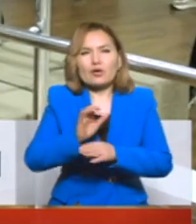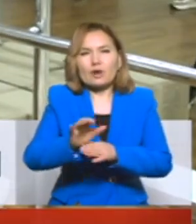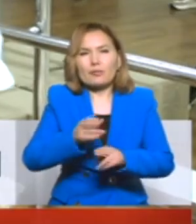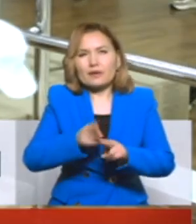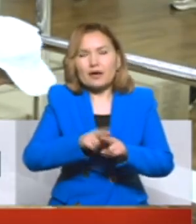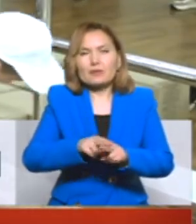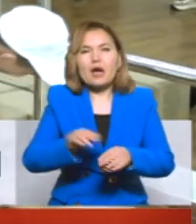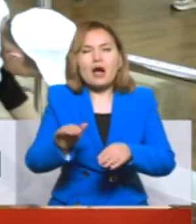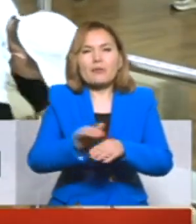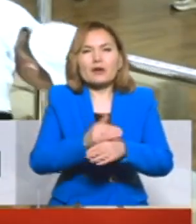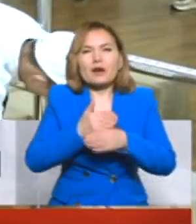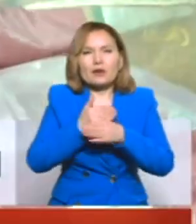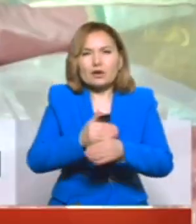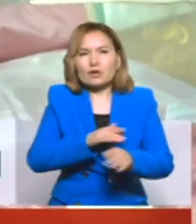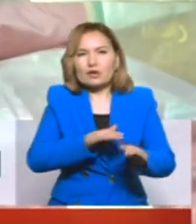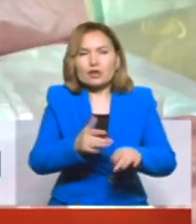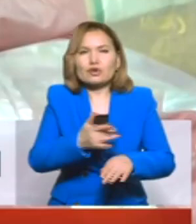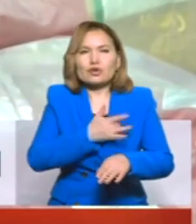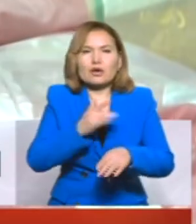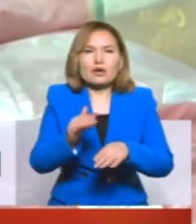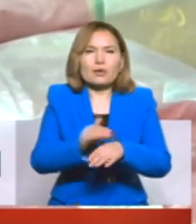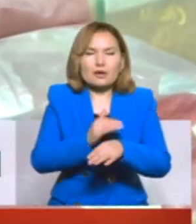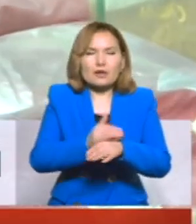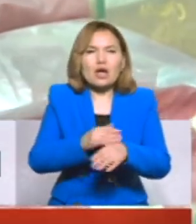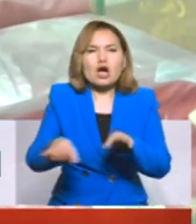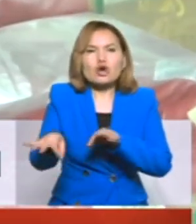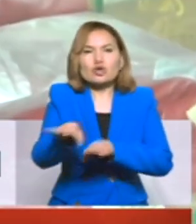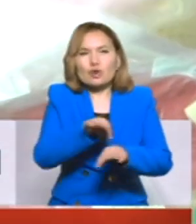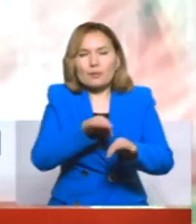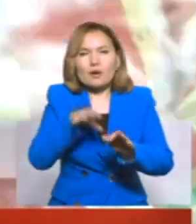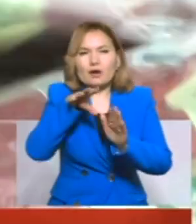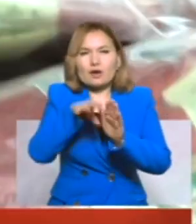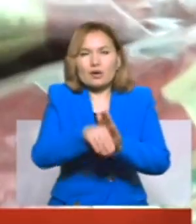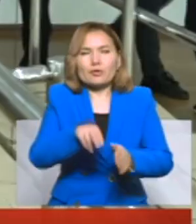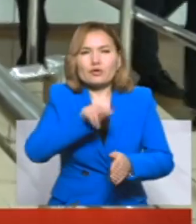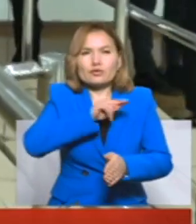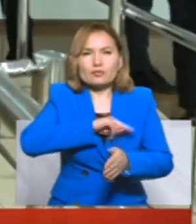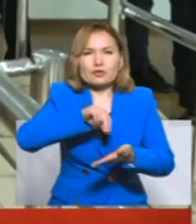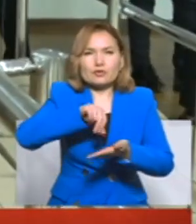жіберіліп жатыр. Қайырымдылық шарасы жүректен жүрекке жобасы аясында ұйымдастырылған.